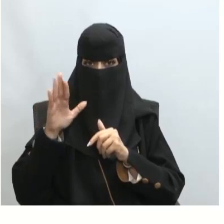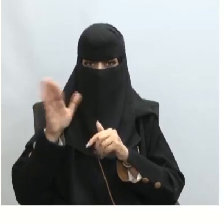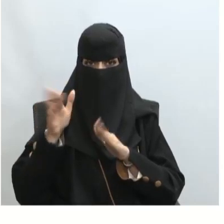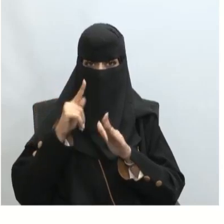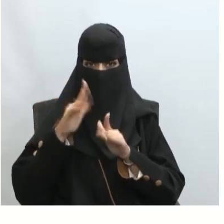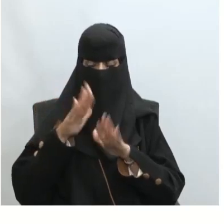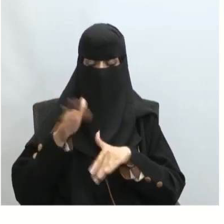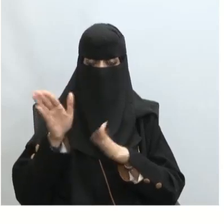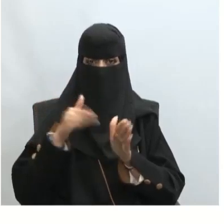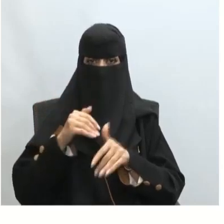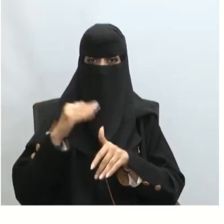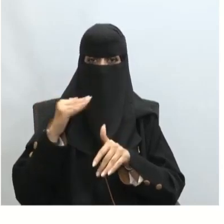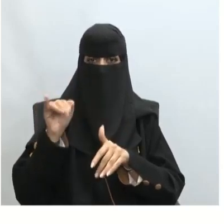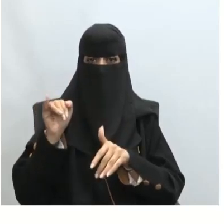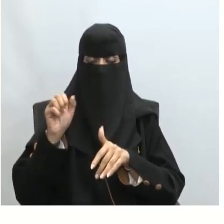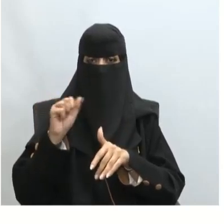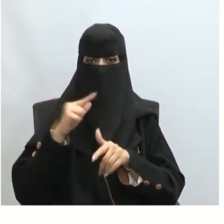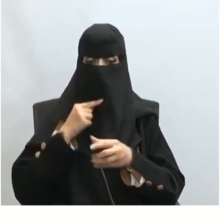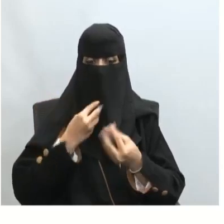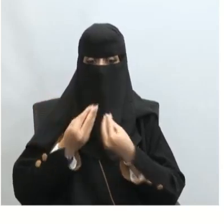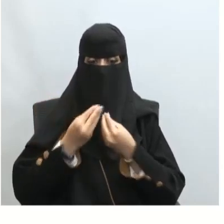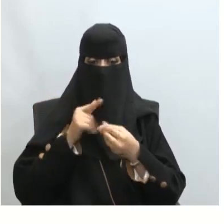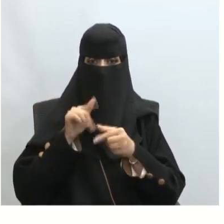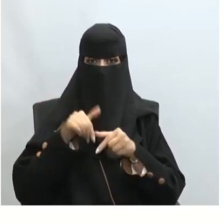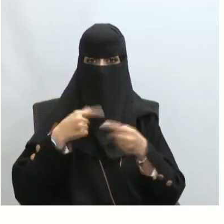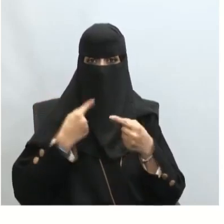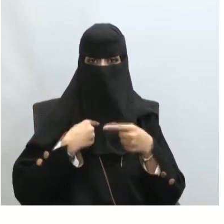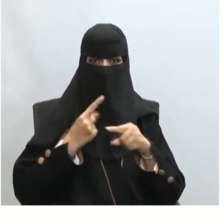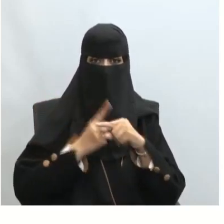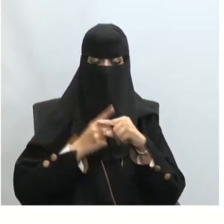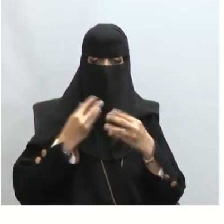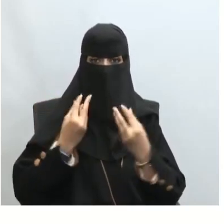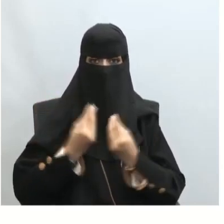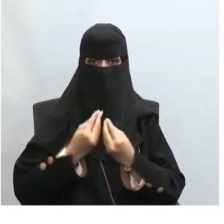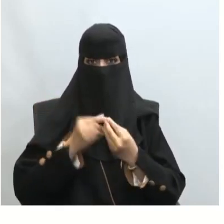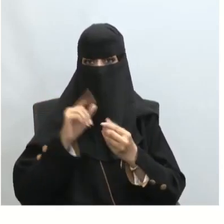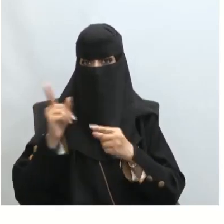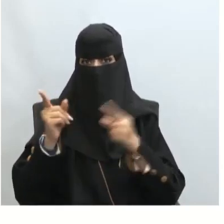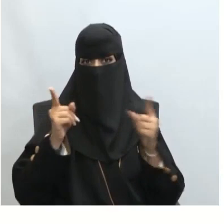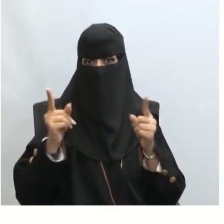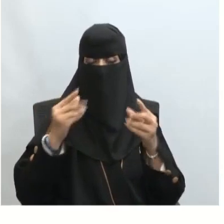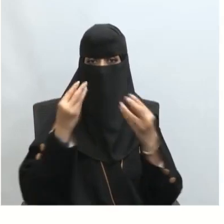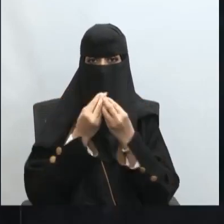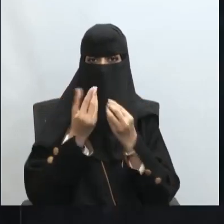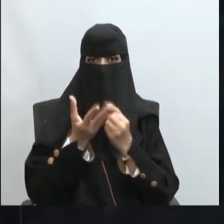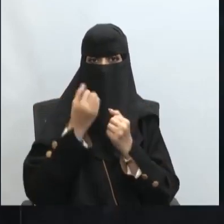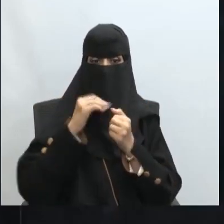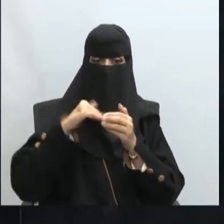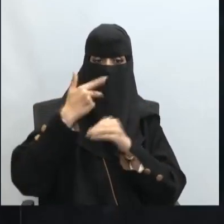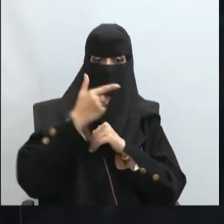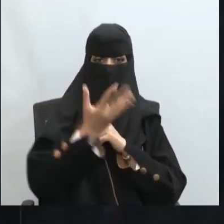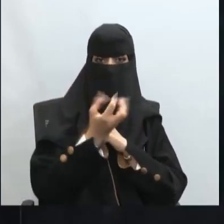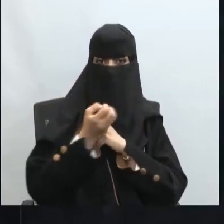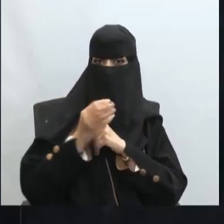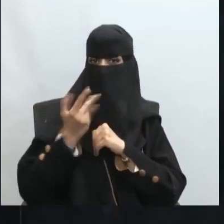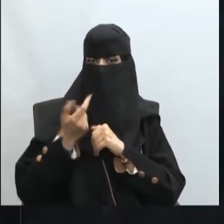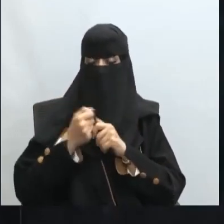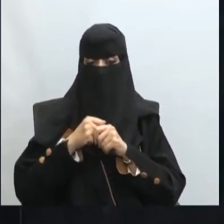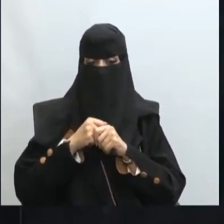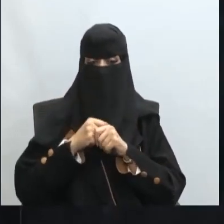وحمض كربوكسيلي ما هو التفاعل الذي يجمع بين الكحول والحمض الكربوكسيلي وماذا سينتج